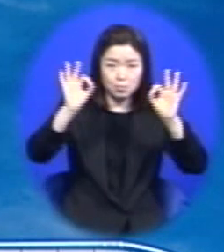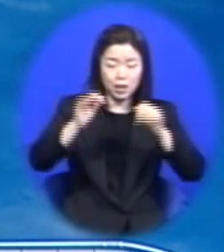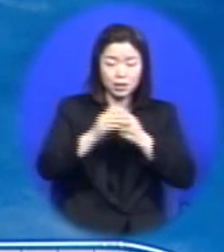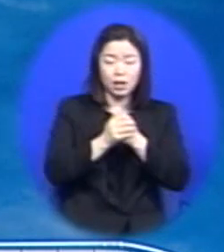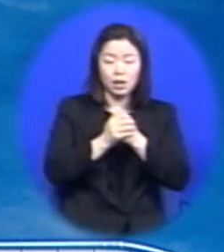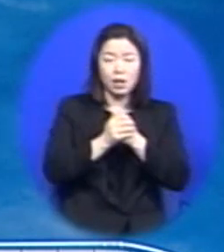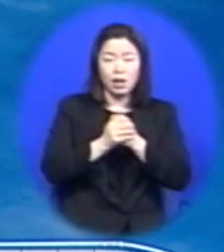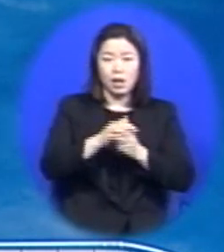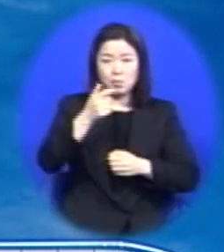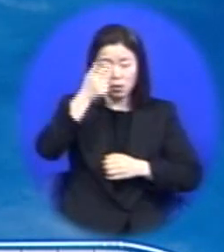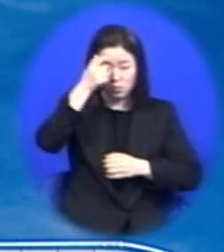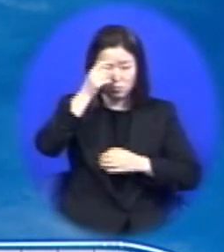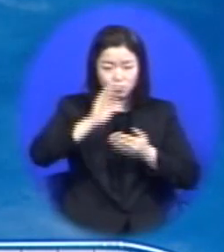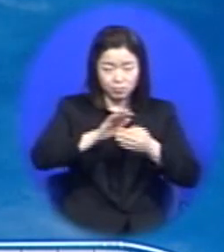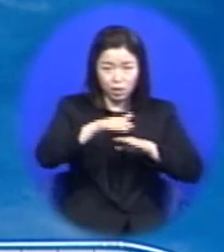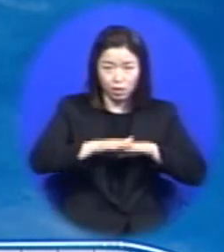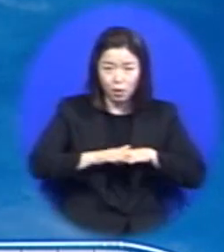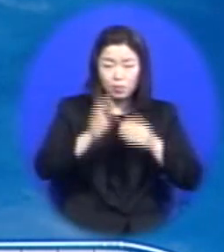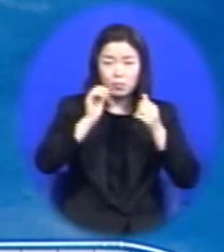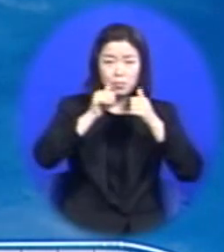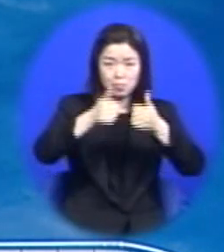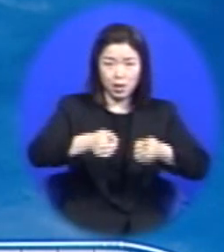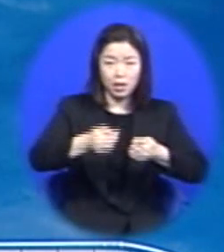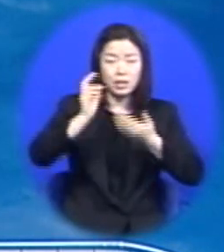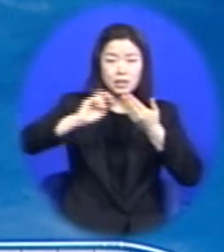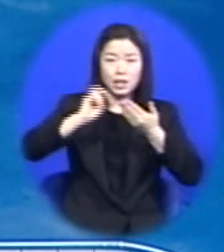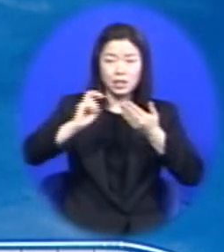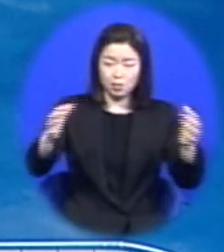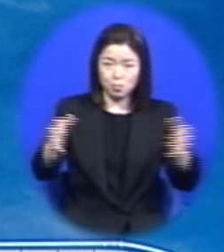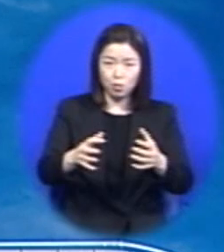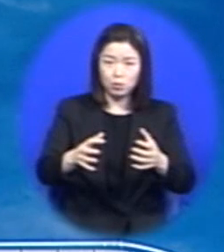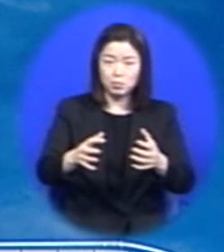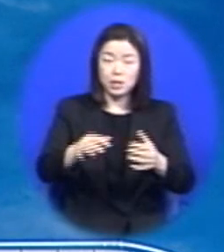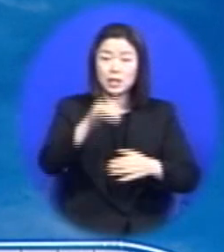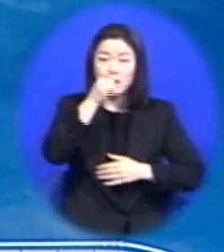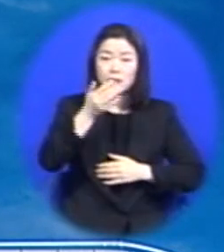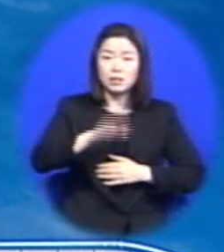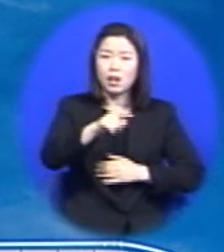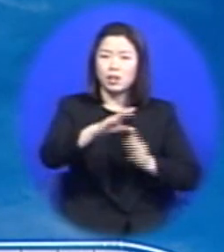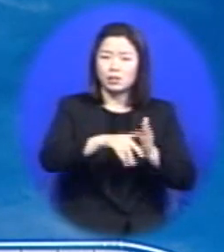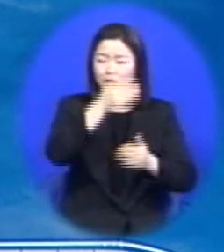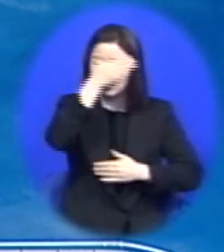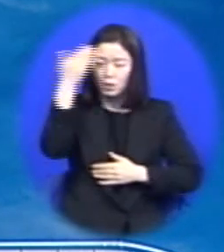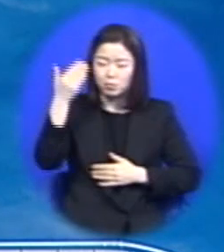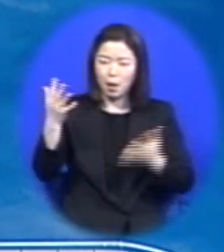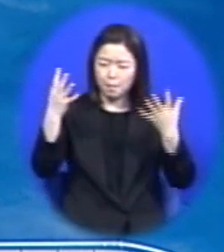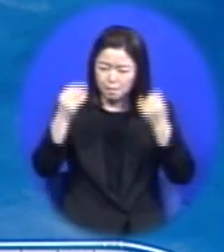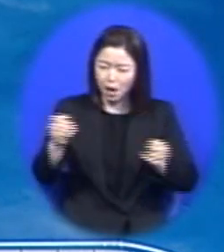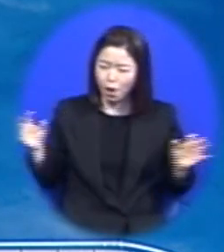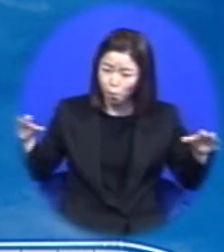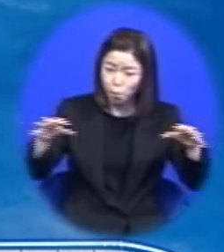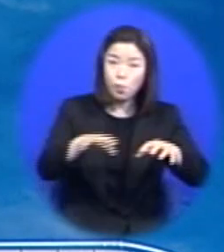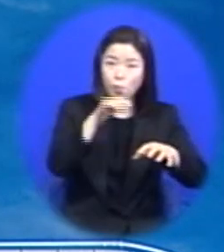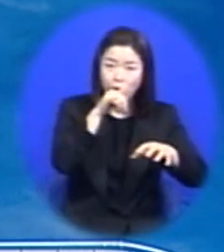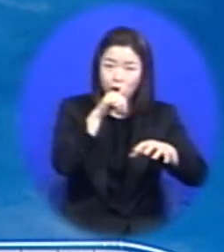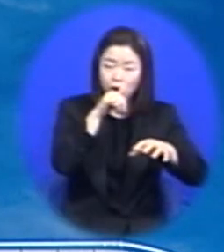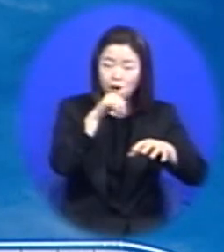열리는데 청년들이 엄청나게 몰린다는 거예요. 야, 요즘에 청년들이 안 모이는데